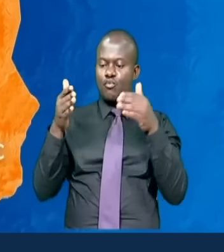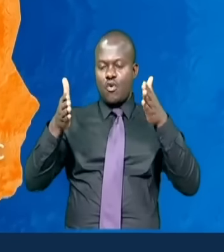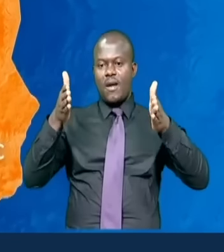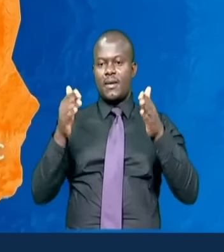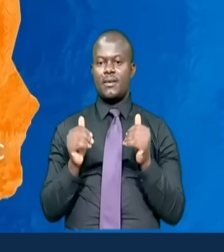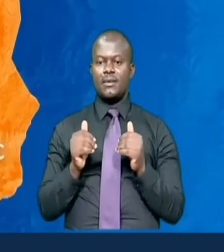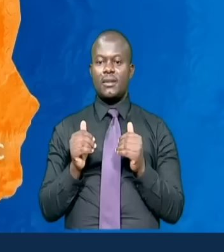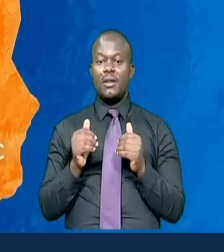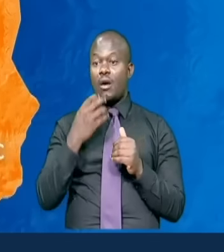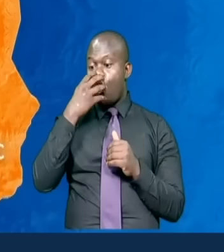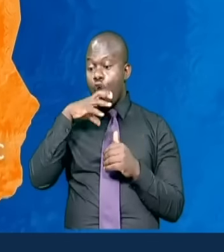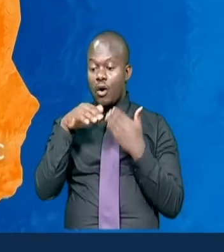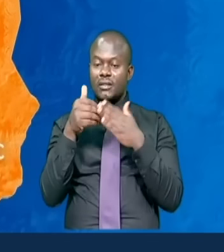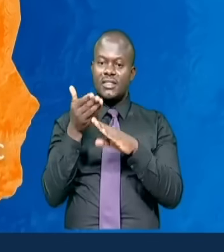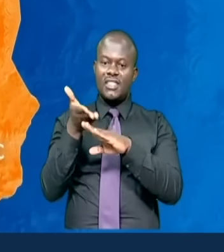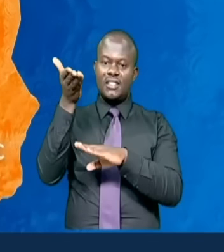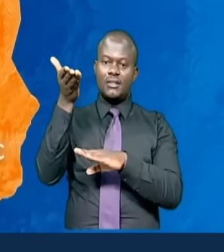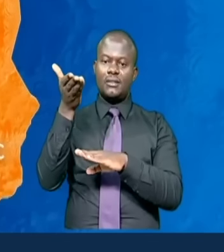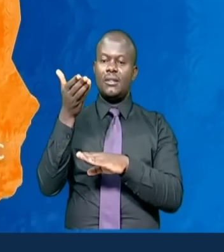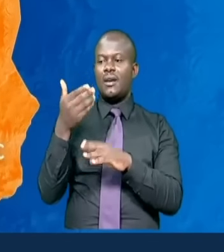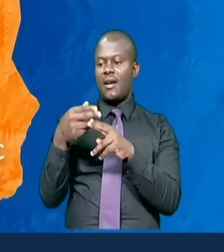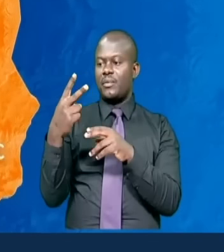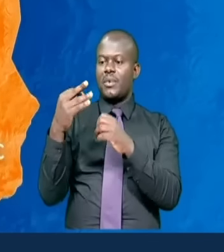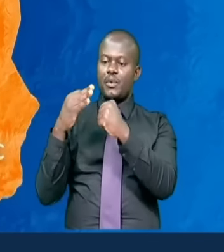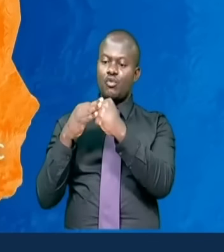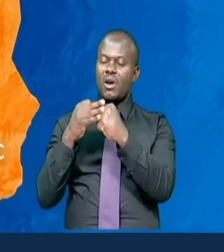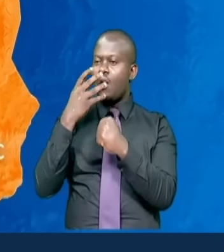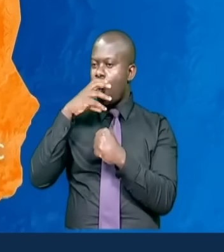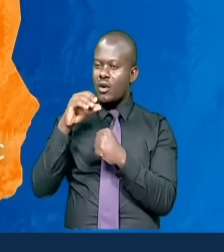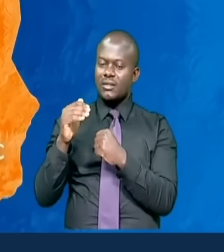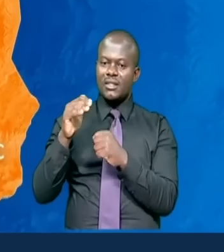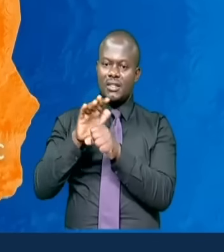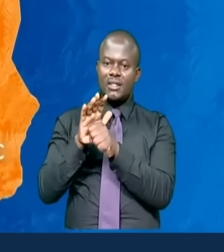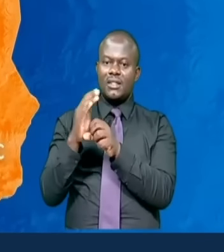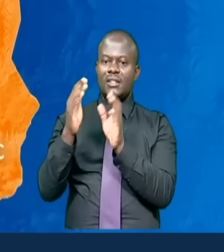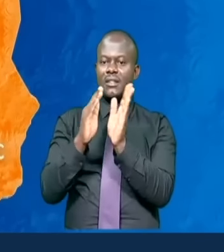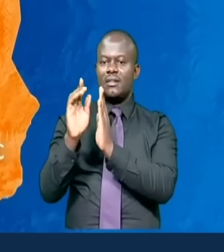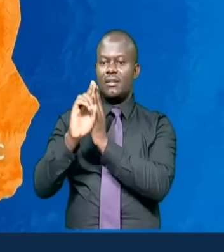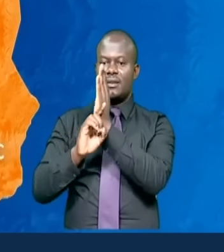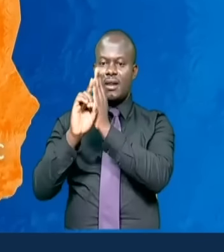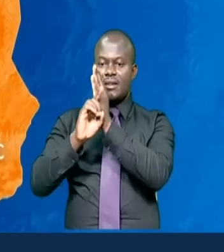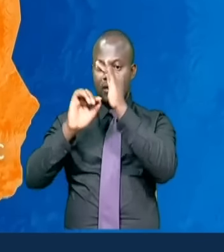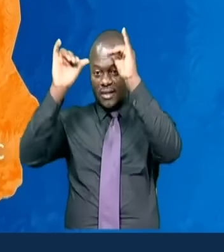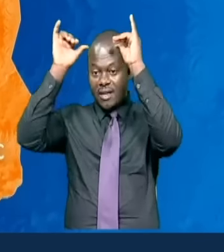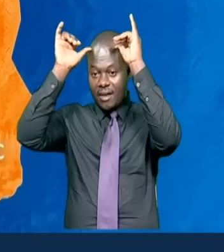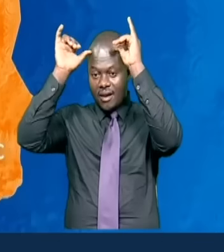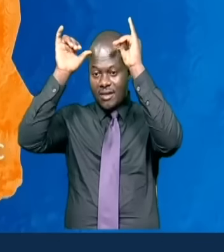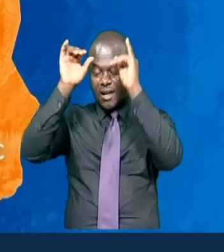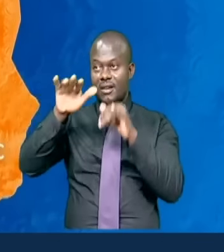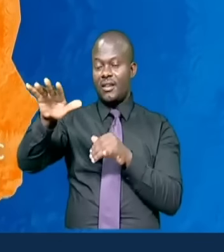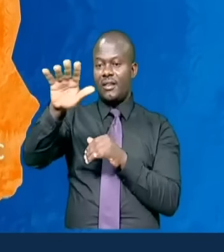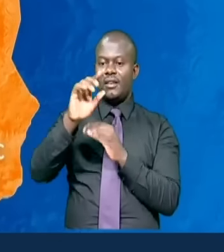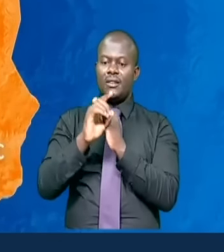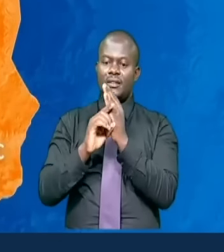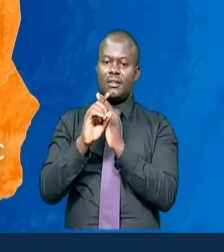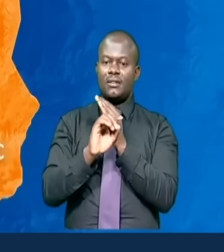28 igipimo cy'ubushyuhe cyo hejuru cya degrés Celsius 28 giteganyijwe mu karere ka Nyagatare aho ni mu bice byo